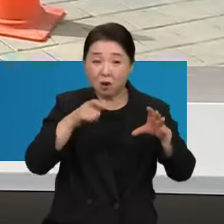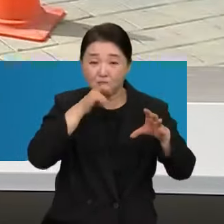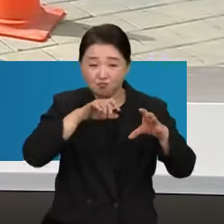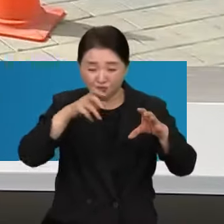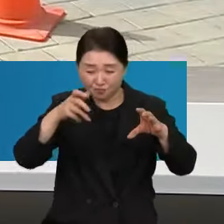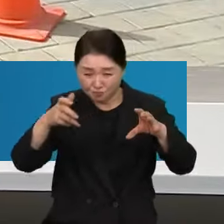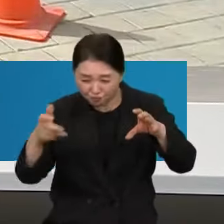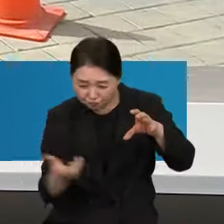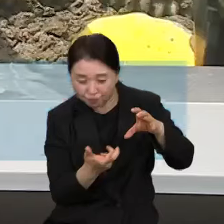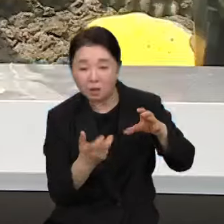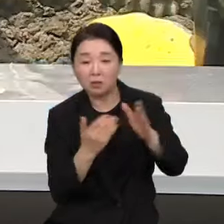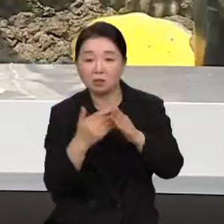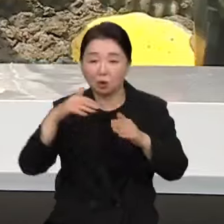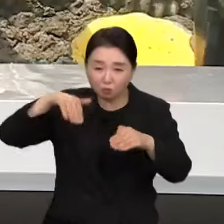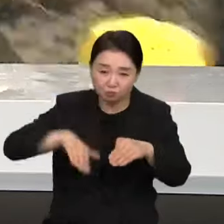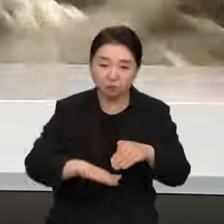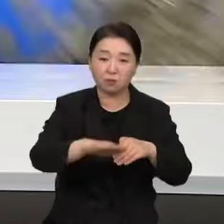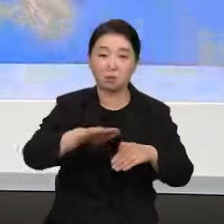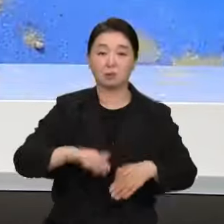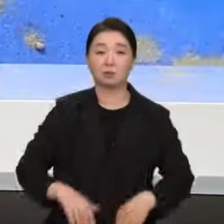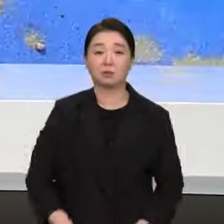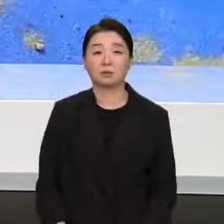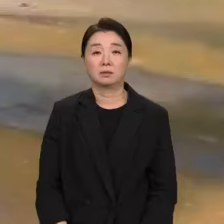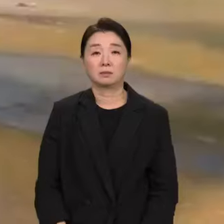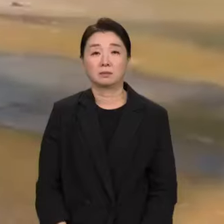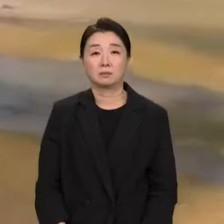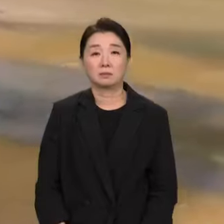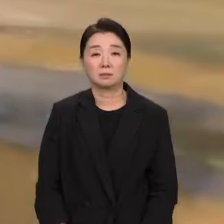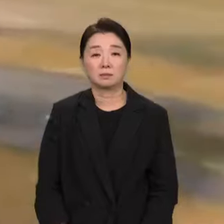찬 탓이었습니다. 이세연 기자입니다.